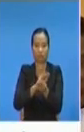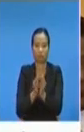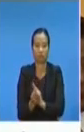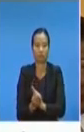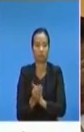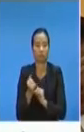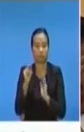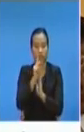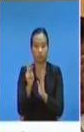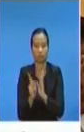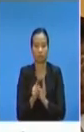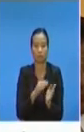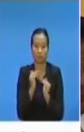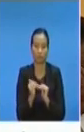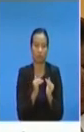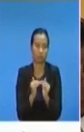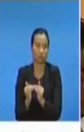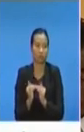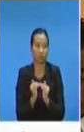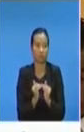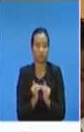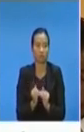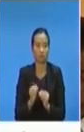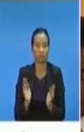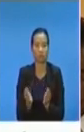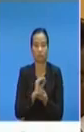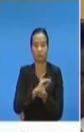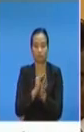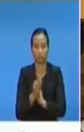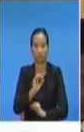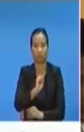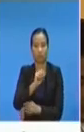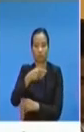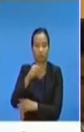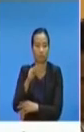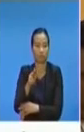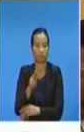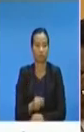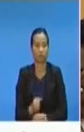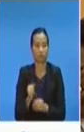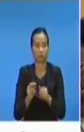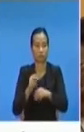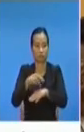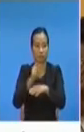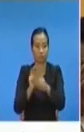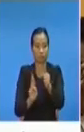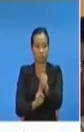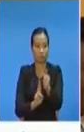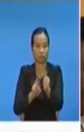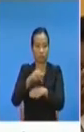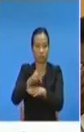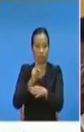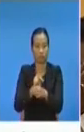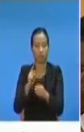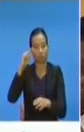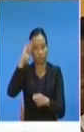ทศด้านกฎหมายและกระบวนการยุติธรรมสภาขับเคลื่อนการปฏิรูปประเทศและในฐานะประธานอนุกรรมการขับเคลื่อนการปฏิรูปตำร